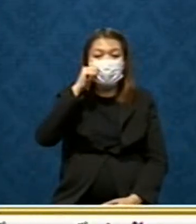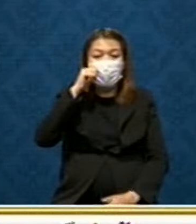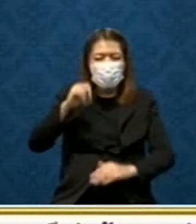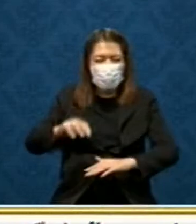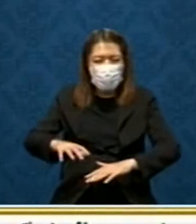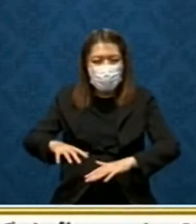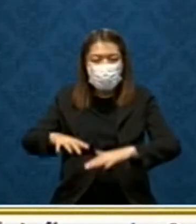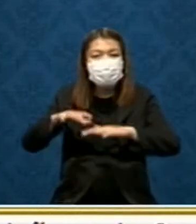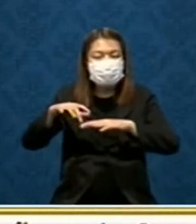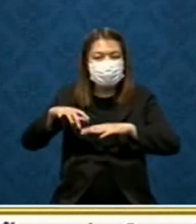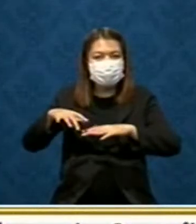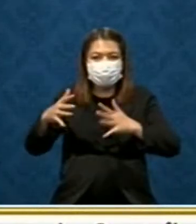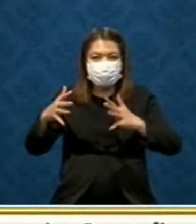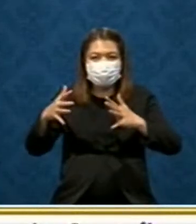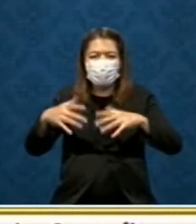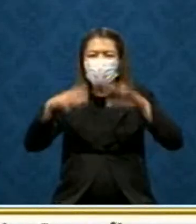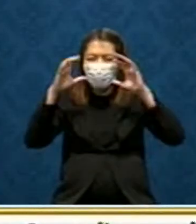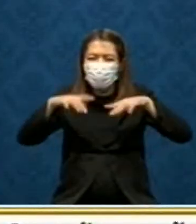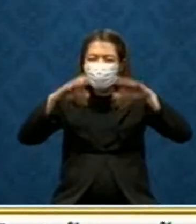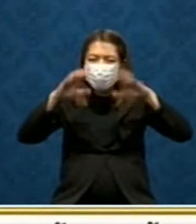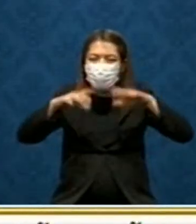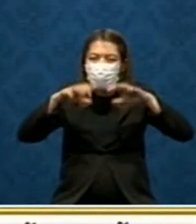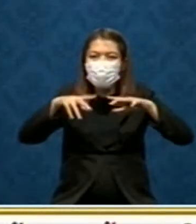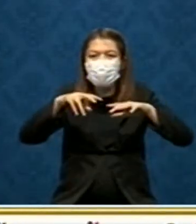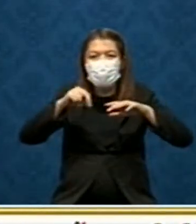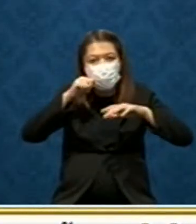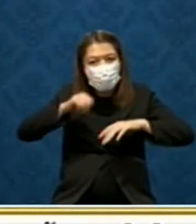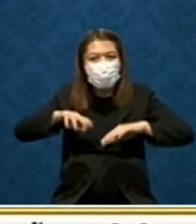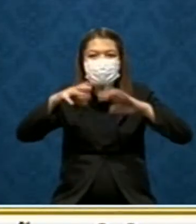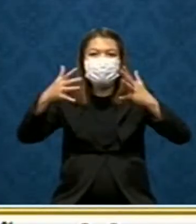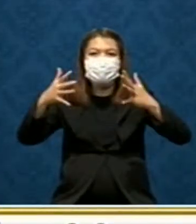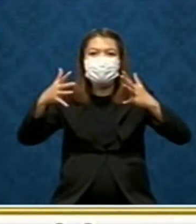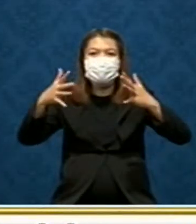่คอยทวมง่ หรตกกันทั้งปีทั้งชาติไม่คท่วม